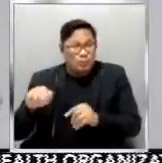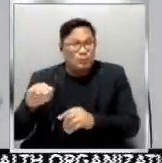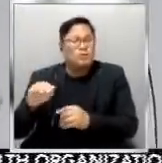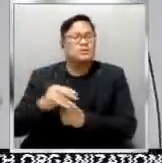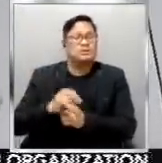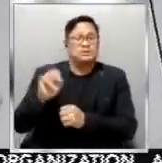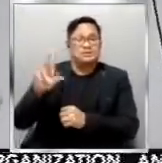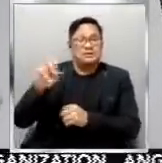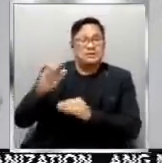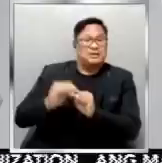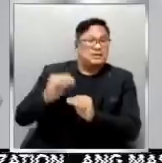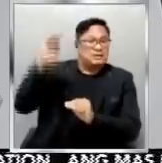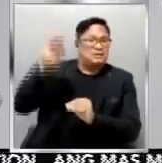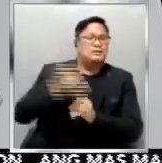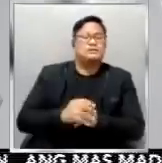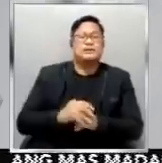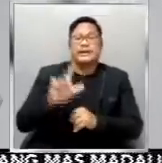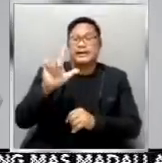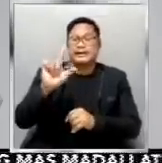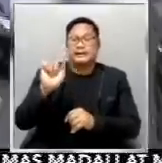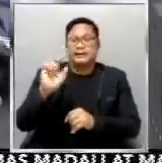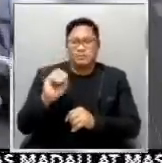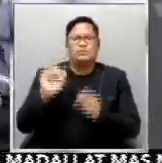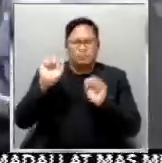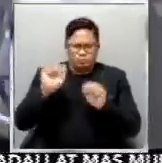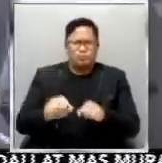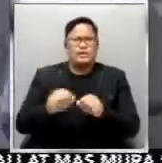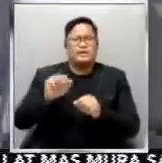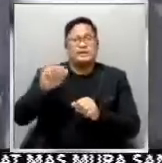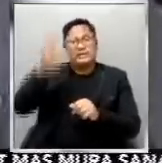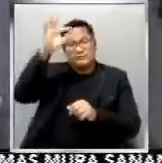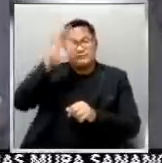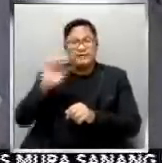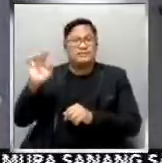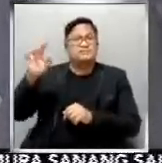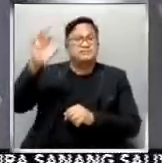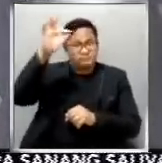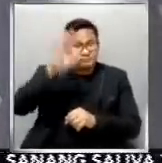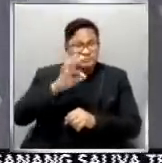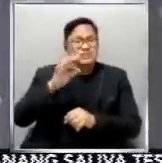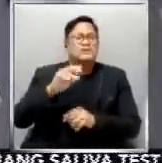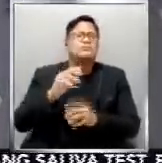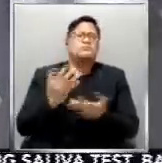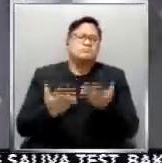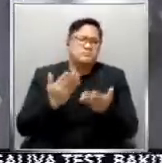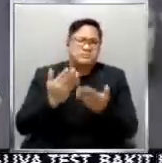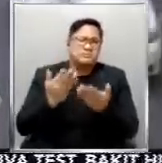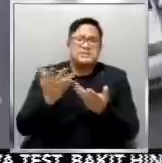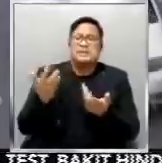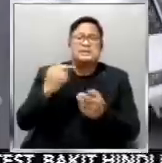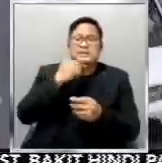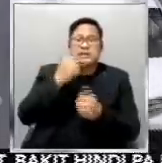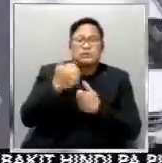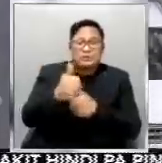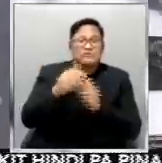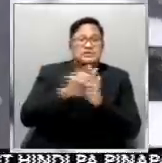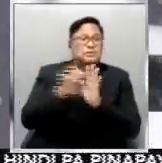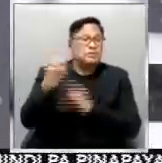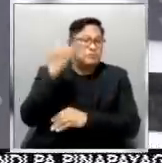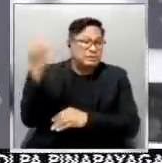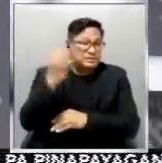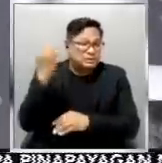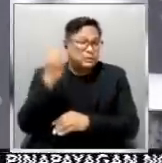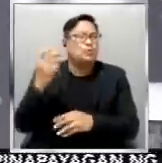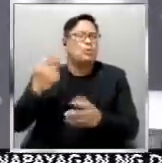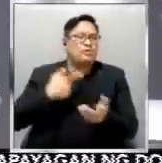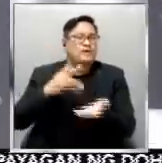siya, sabi ng LTO, pwede pa rin siyang umupo sa harap. Maaari lang hindi sundin ang mga patakaran na ito kung may emergency o may medical o